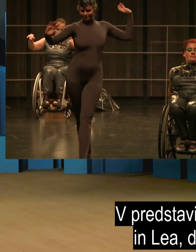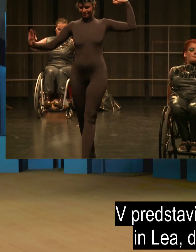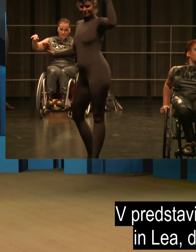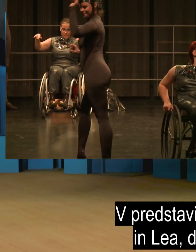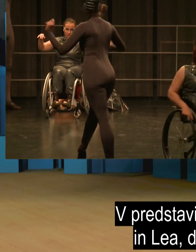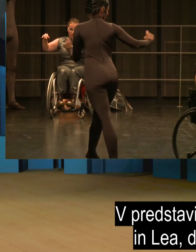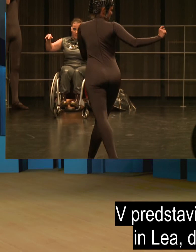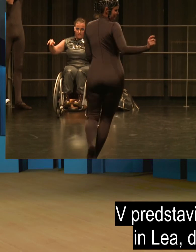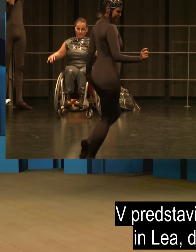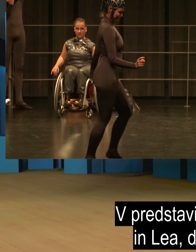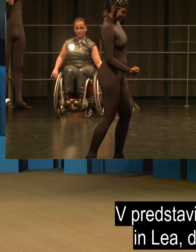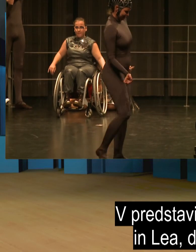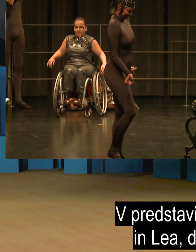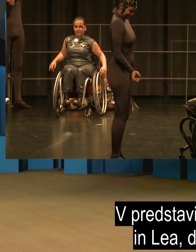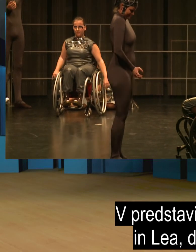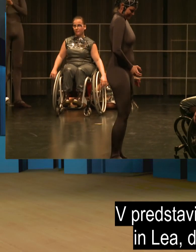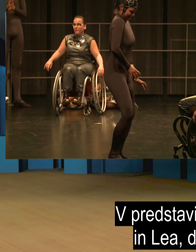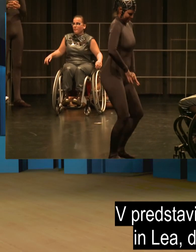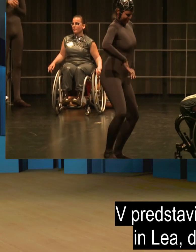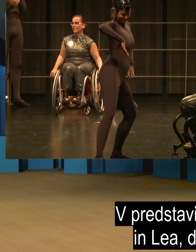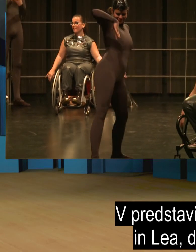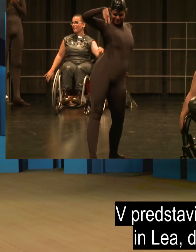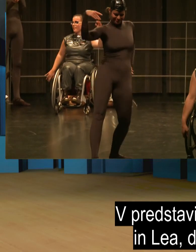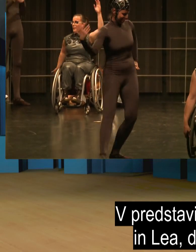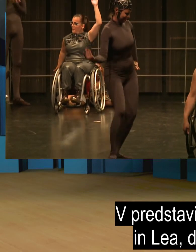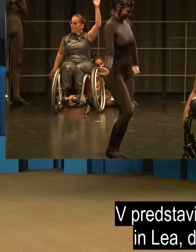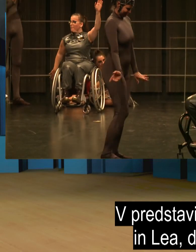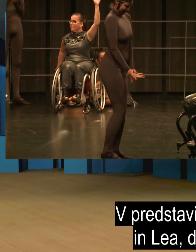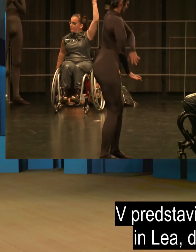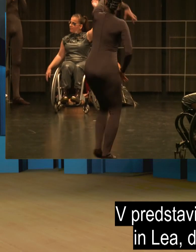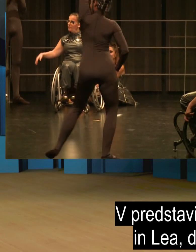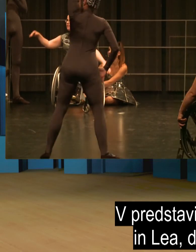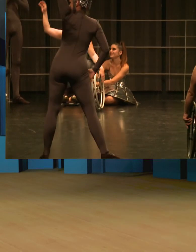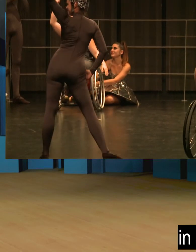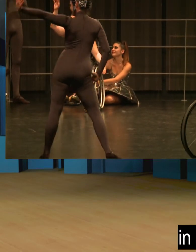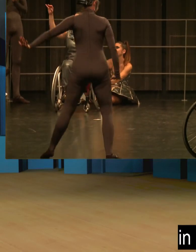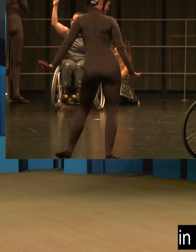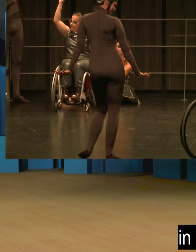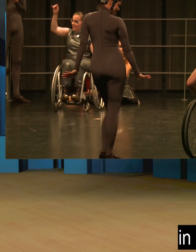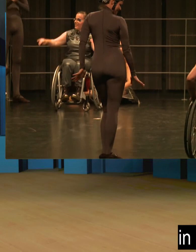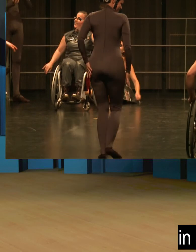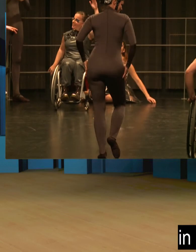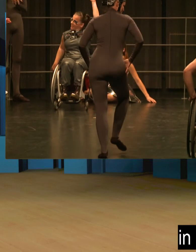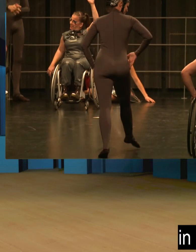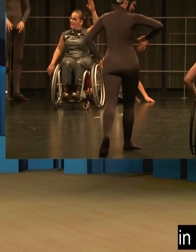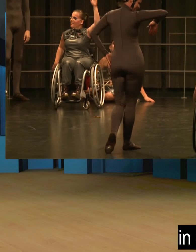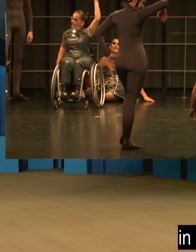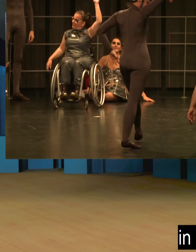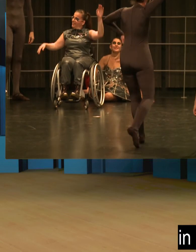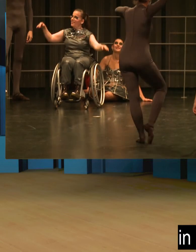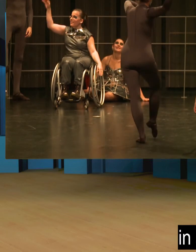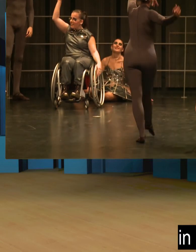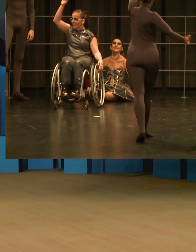V predstavi sta nastopili tudi Mojca in Leja, 2 od 9 plesalk in avtoric besedila.